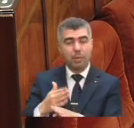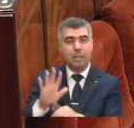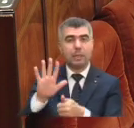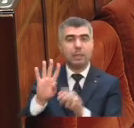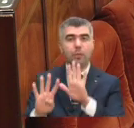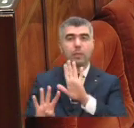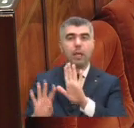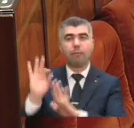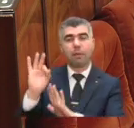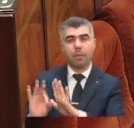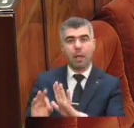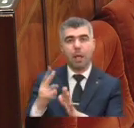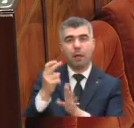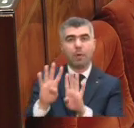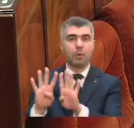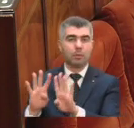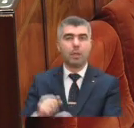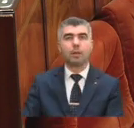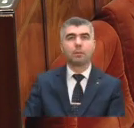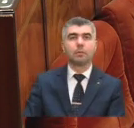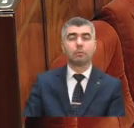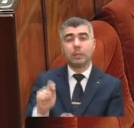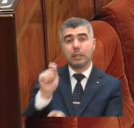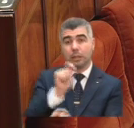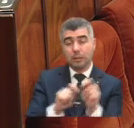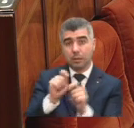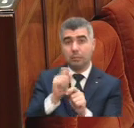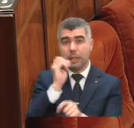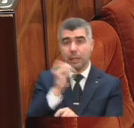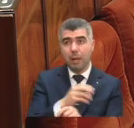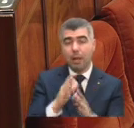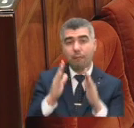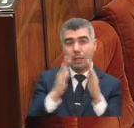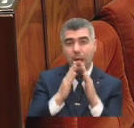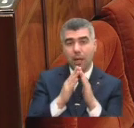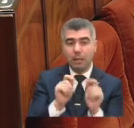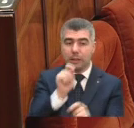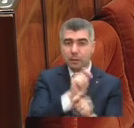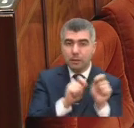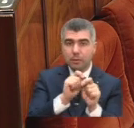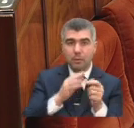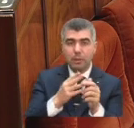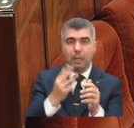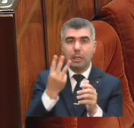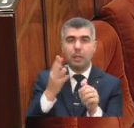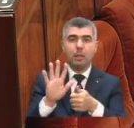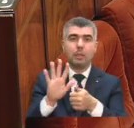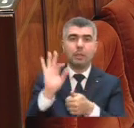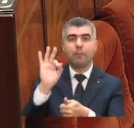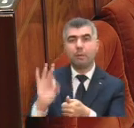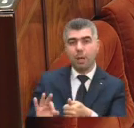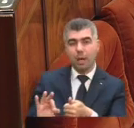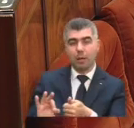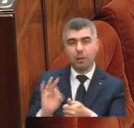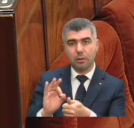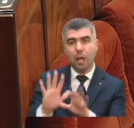96% سنة 2008. الرفع من نسبة معالجة النفايات المنزلية داخل المطارح إلى 63%